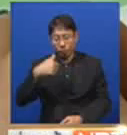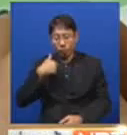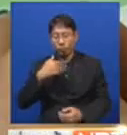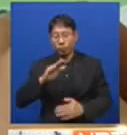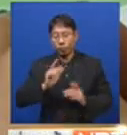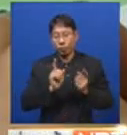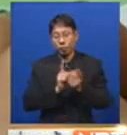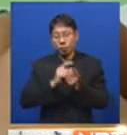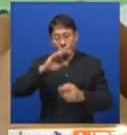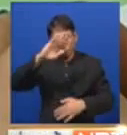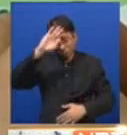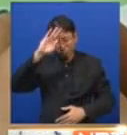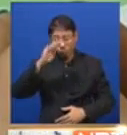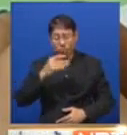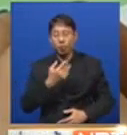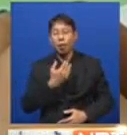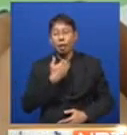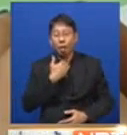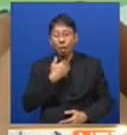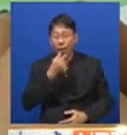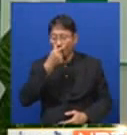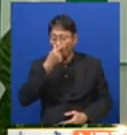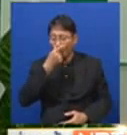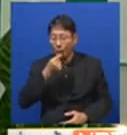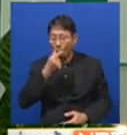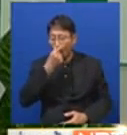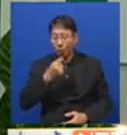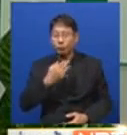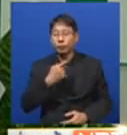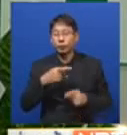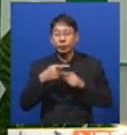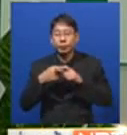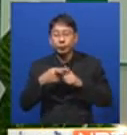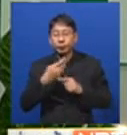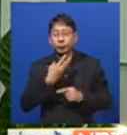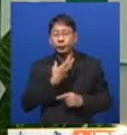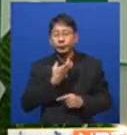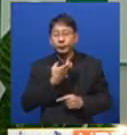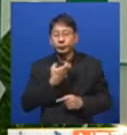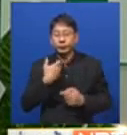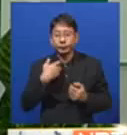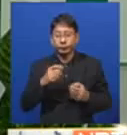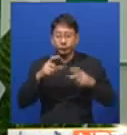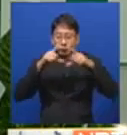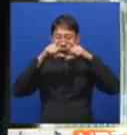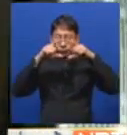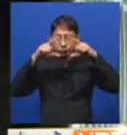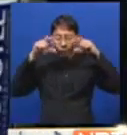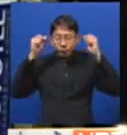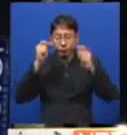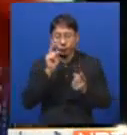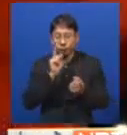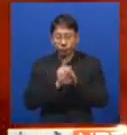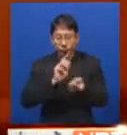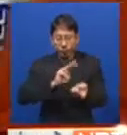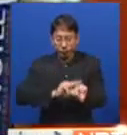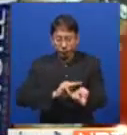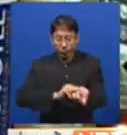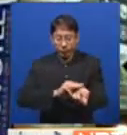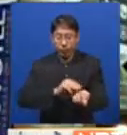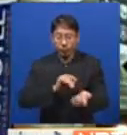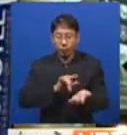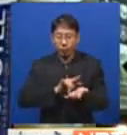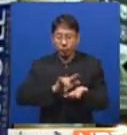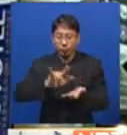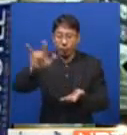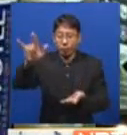ยมีไข้ไอและมีน้ำมูกเจ็บคอควรให้ใส่หน้ากากอนามัยและให้รีบพบแพทย์แจ้งประวัติทางการเดินทางไปต่